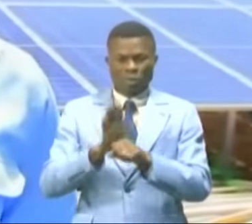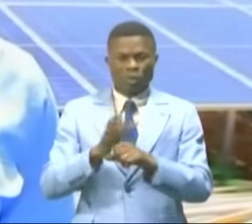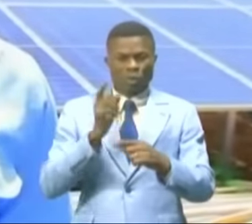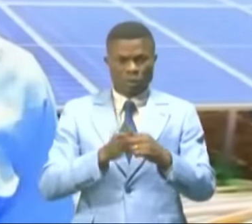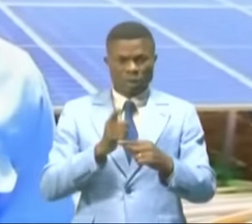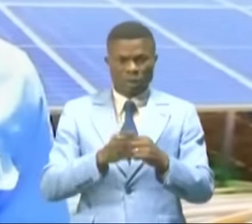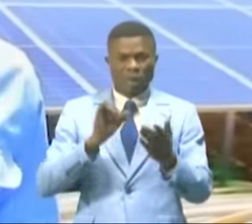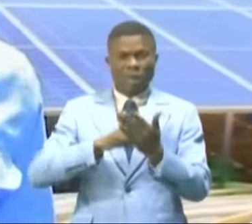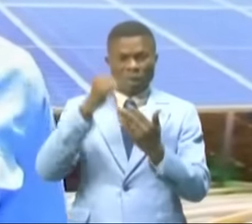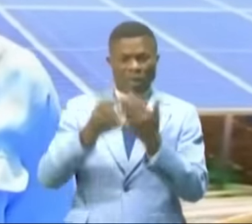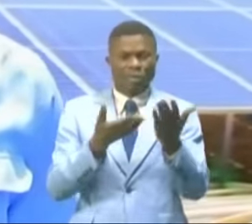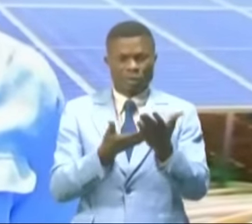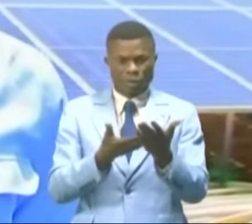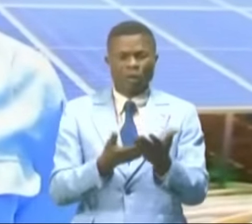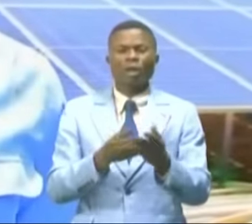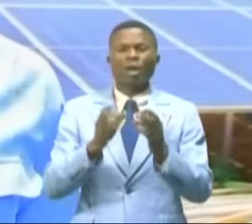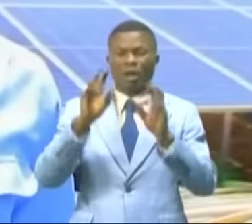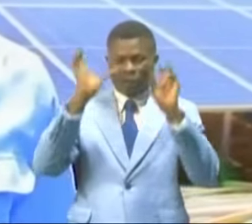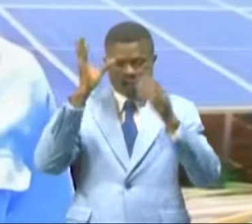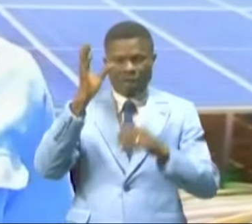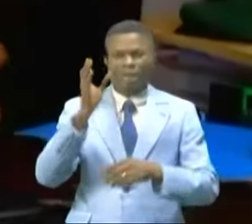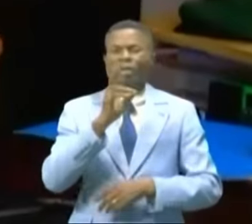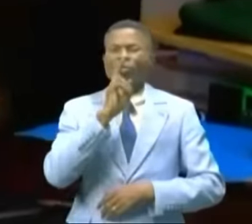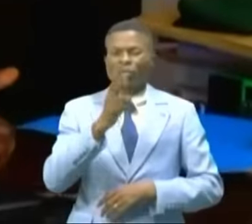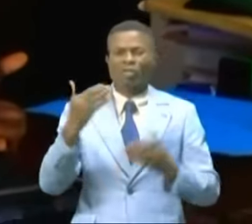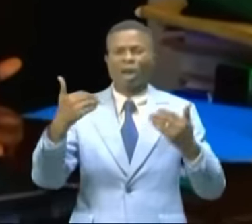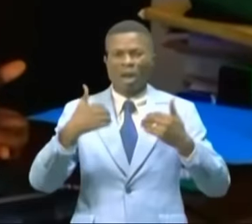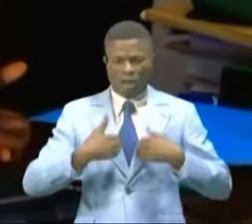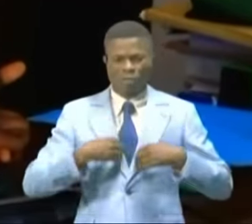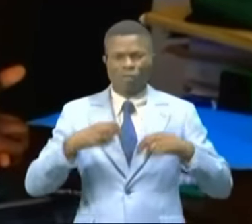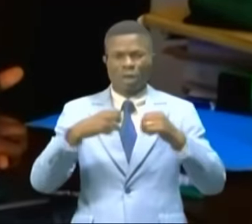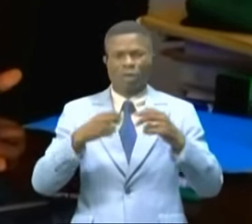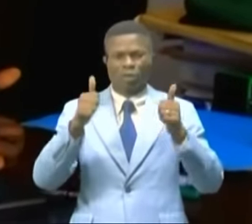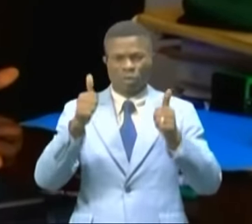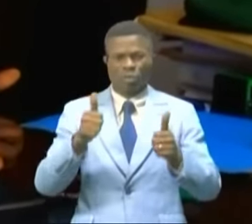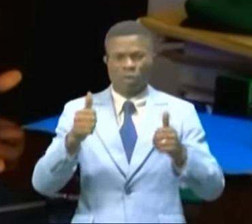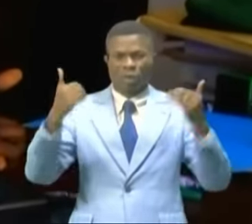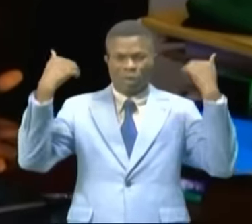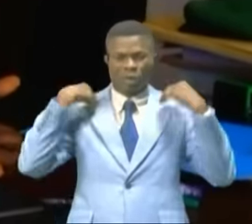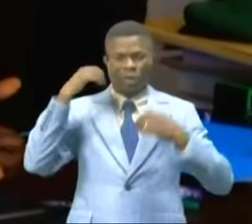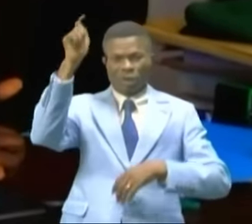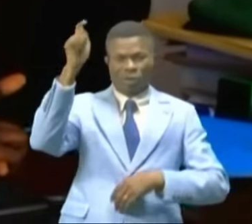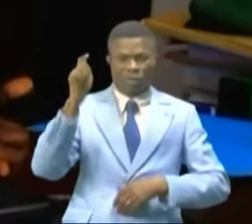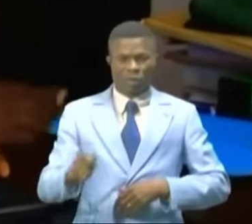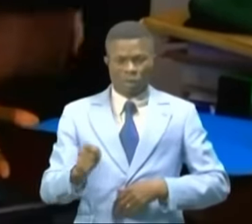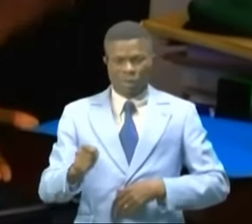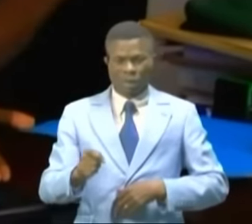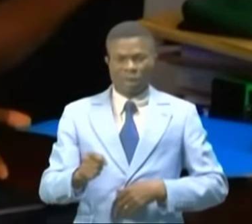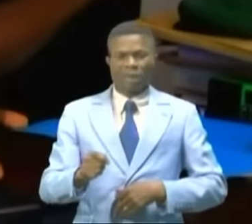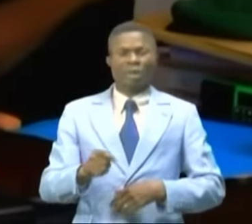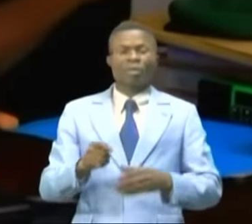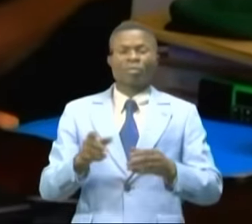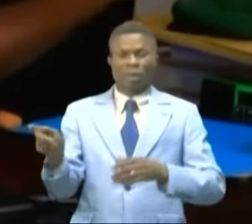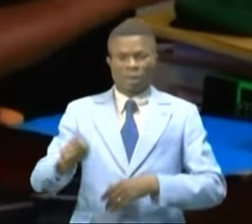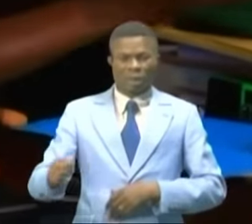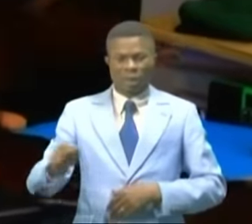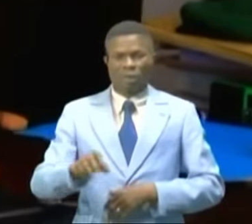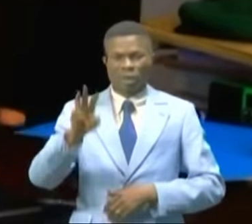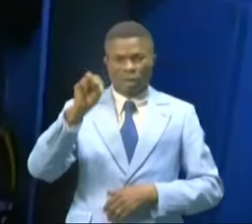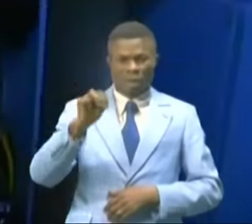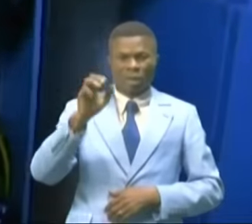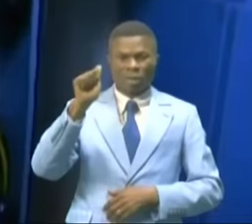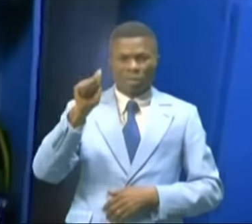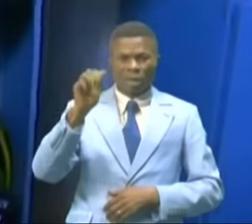le projet ici, Mombasa aujourd'hui est électrifié. L'administrateur militaire assistant du territoire de Mombasa, le colonel